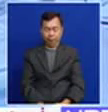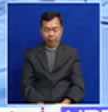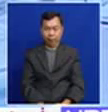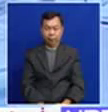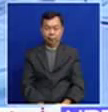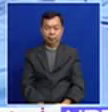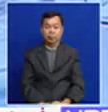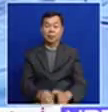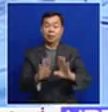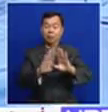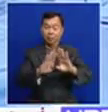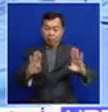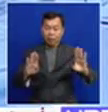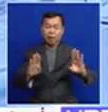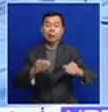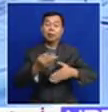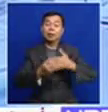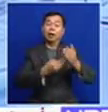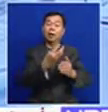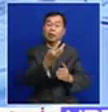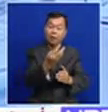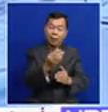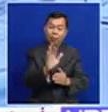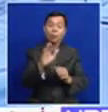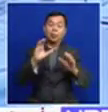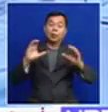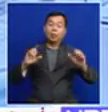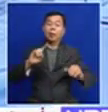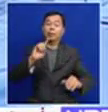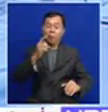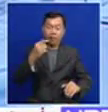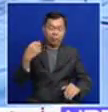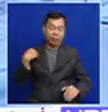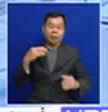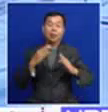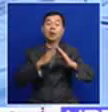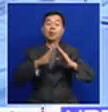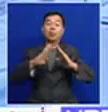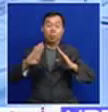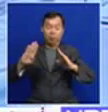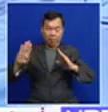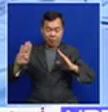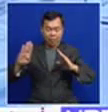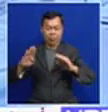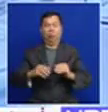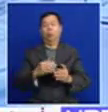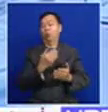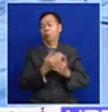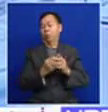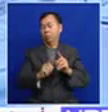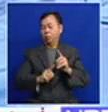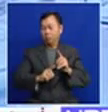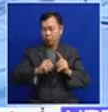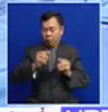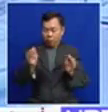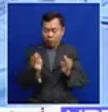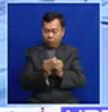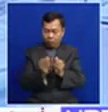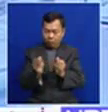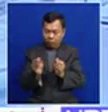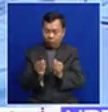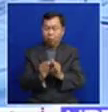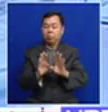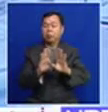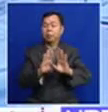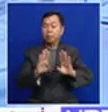ส่วนการเปิดประมูลข้าวในสต็อกรัฐบาลล็อตใหม่ก็มีเอกชน12รายเสนอราคาสูงสุดรวมปริมาณข้าวเท่ากับจำนวนที่เปิด